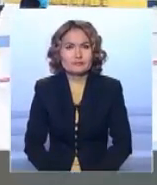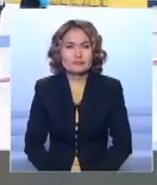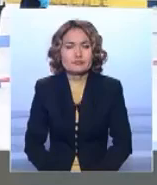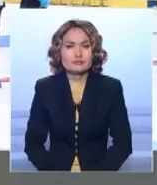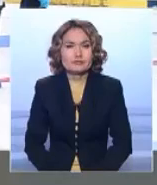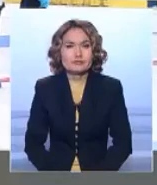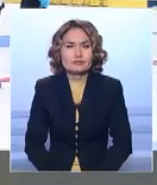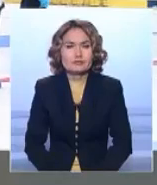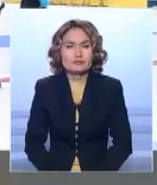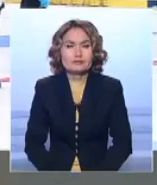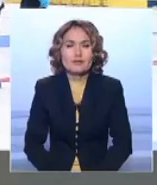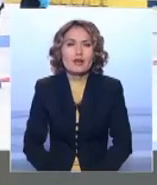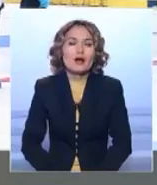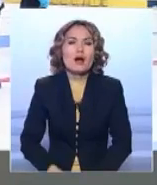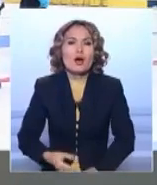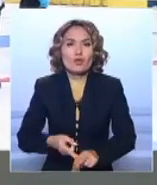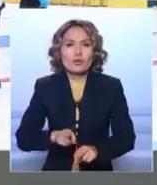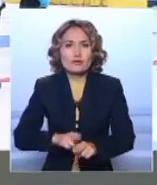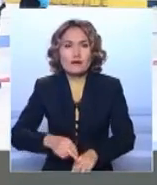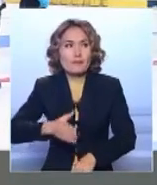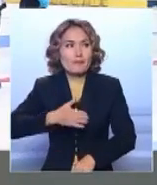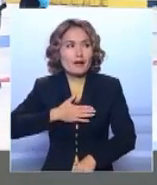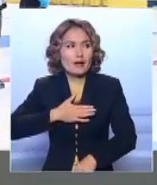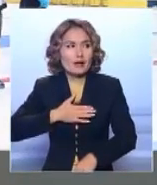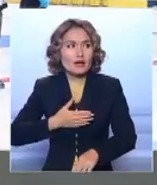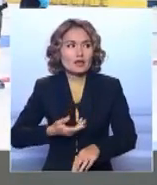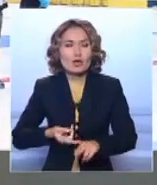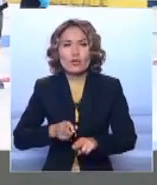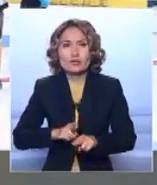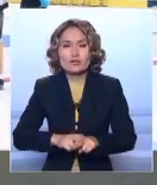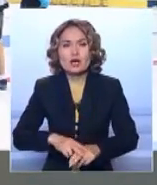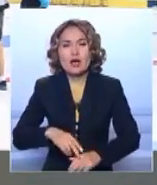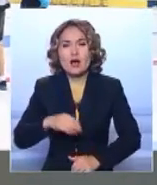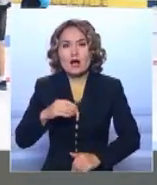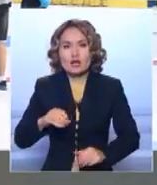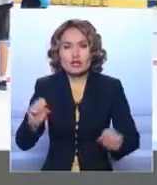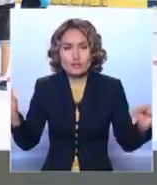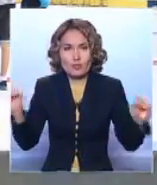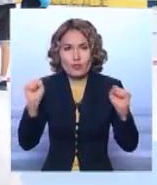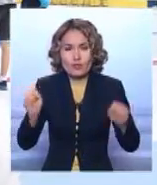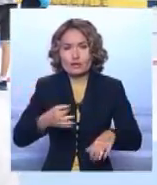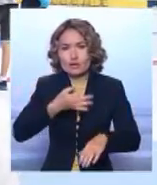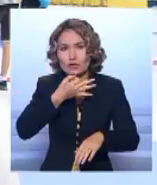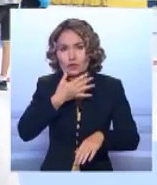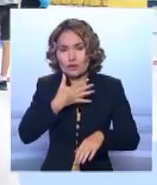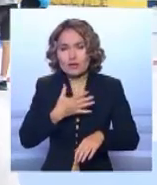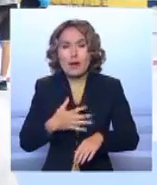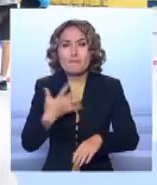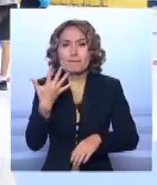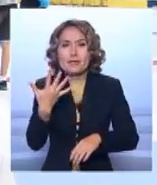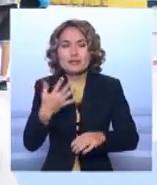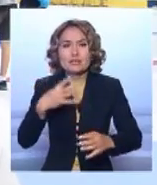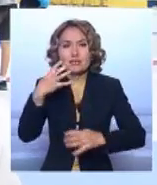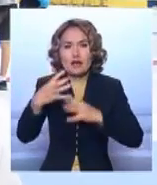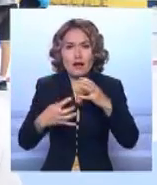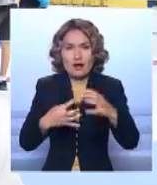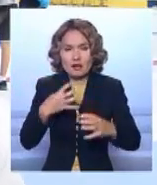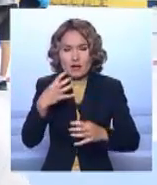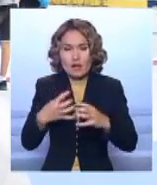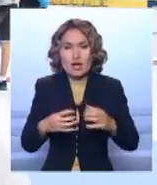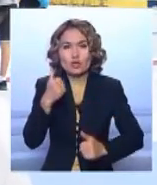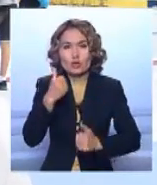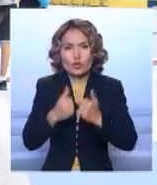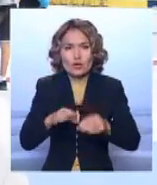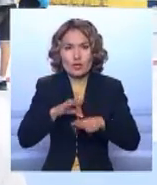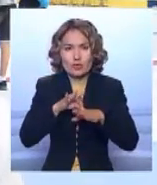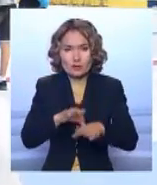Фехтованияда ең жақсы көрсеткіш болып табылады. Қазір бізде Астанада Астана қылышы 5-ші халықаралық турнир өтуде. 5-ші жыл.